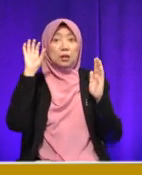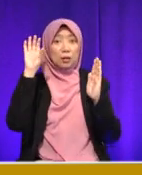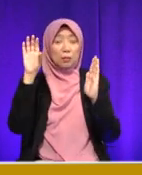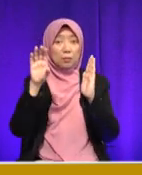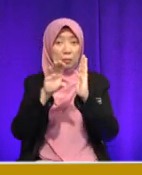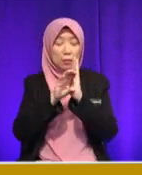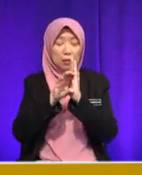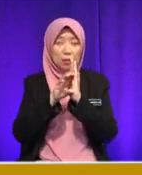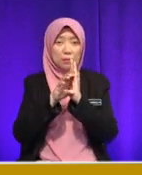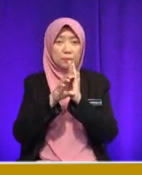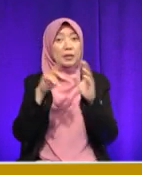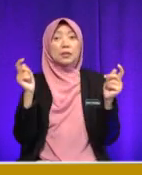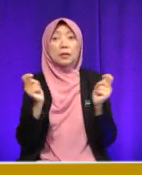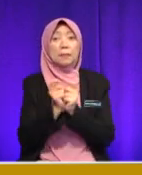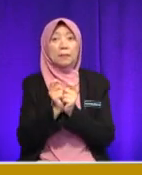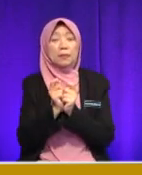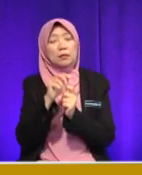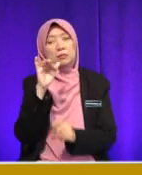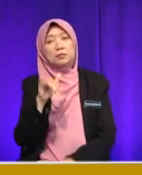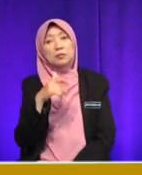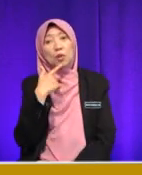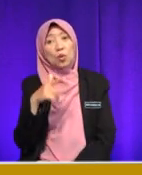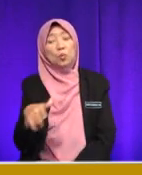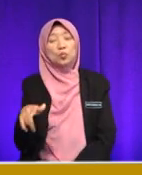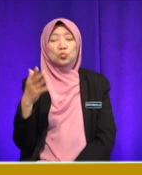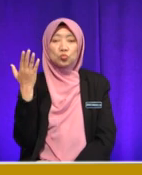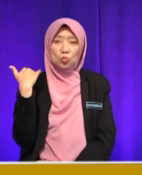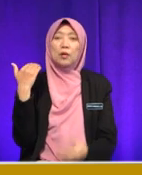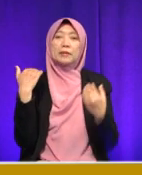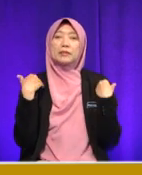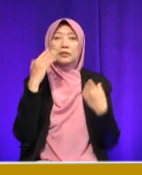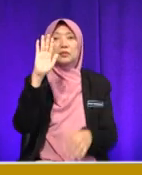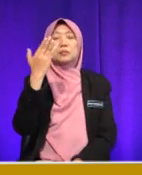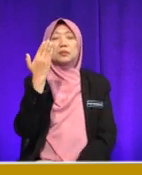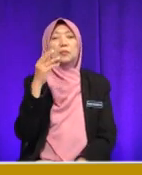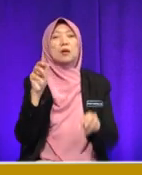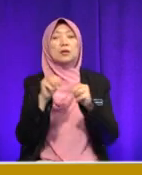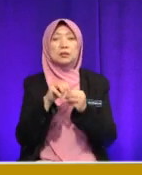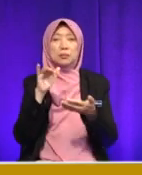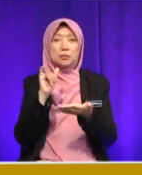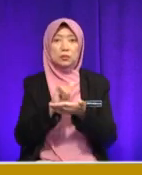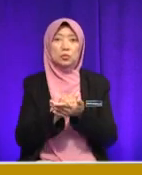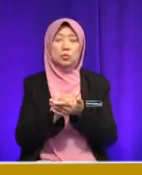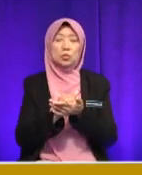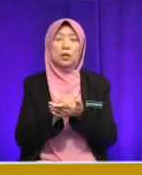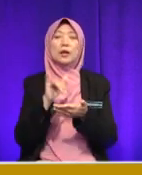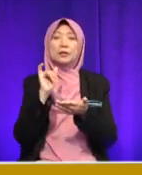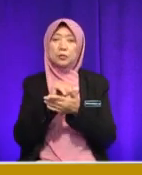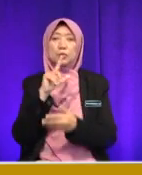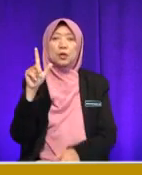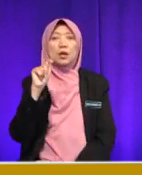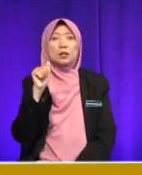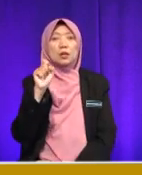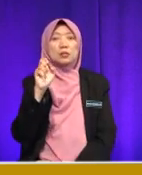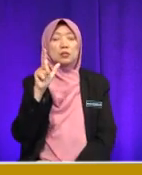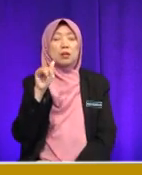Yeah, mungkin di tempat-tempat yang nostalgic semua tu ada cermin yang begitu. Kalau anda lihat betul-betul itu adalah tesselasi. Baik. Okay,